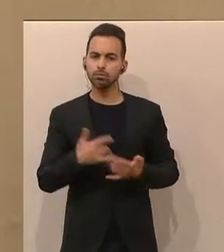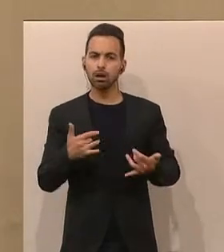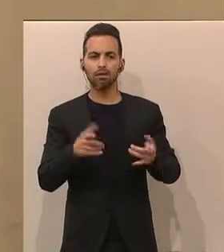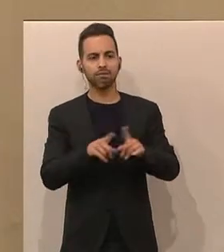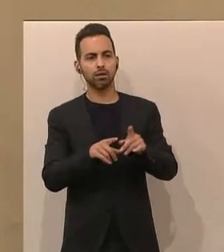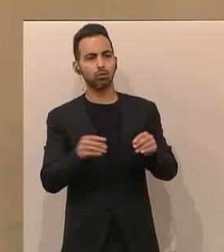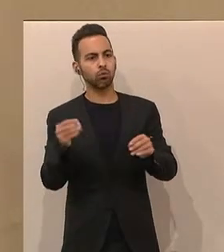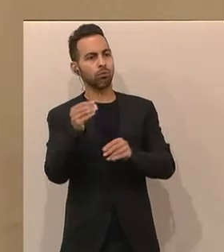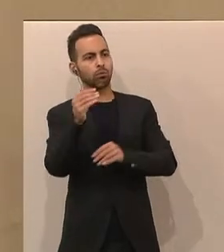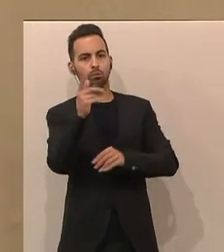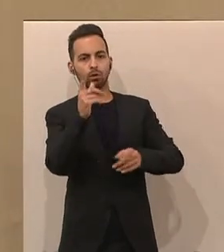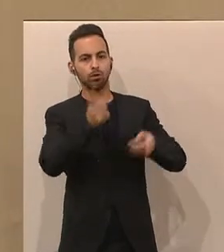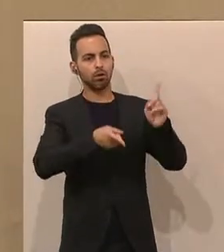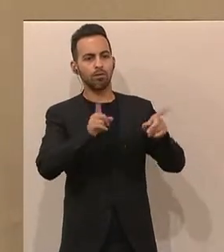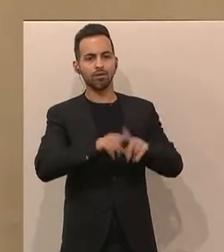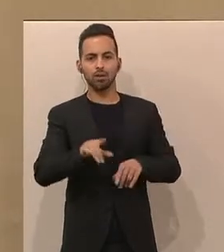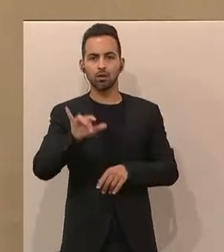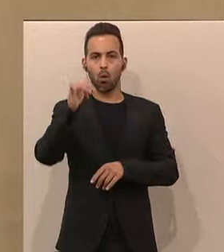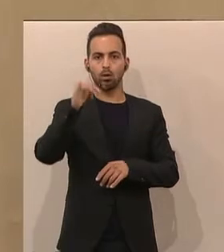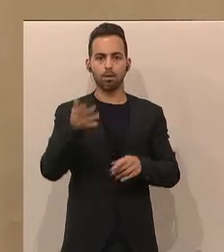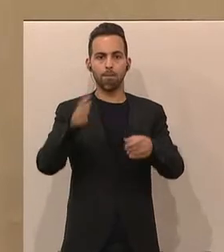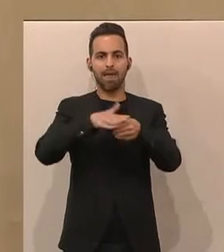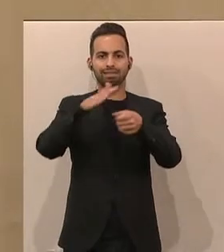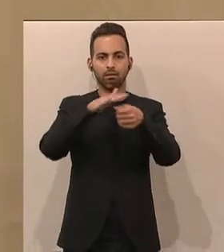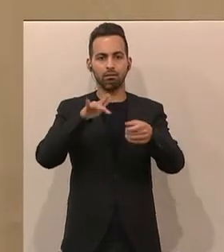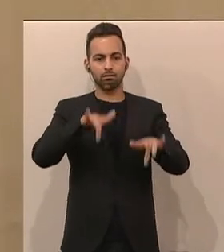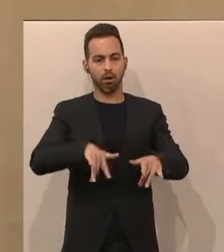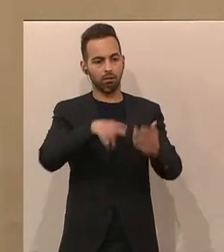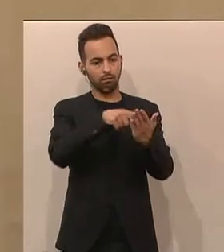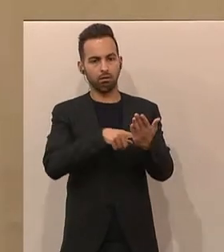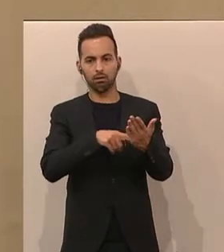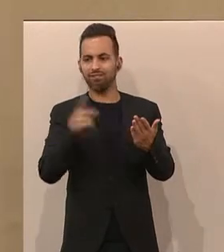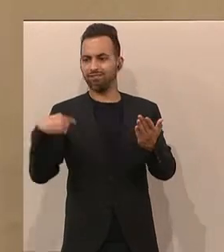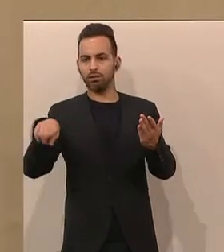überschießende Bestimmungen, sogenanntes Golden Plating, zu verhindern war.